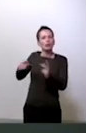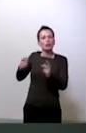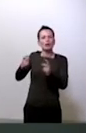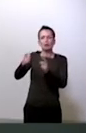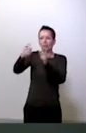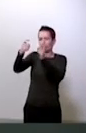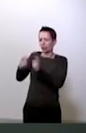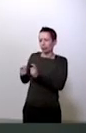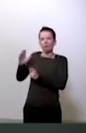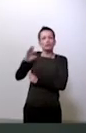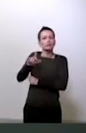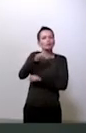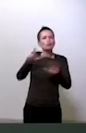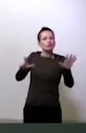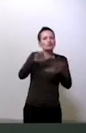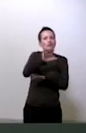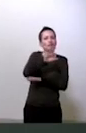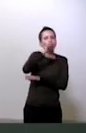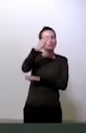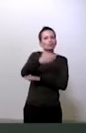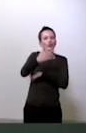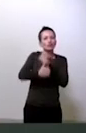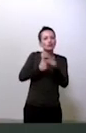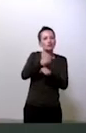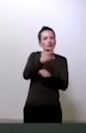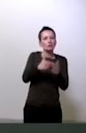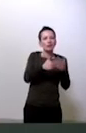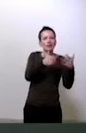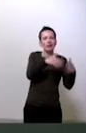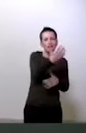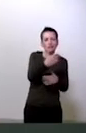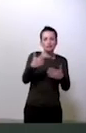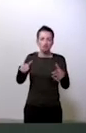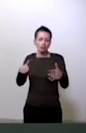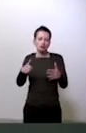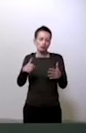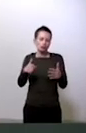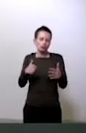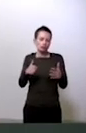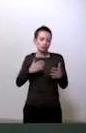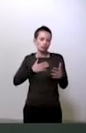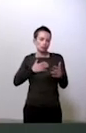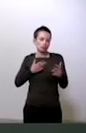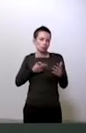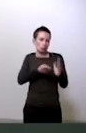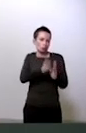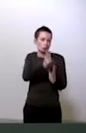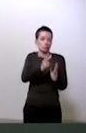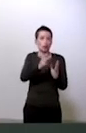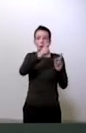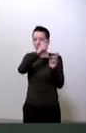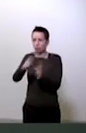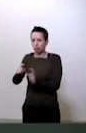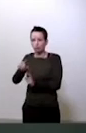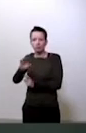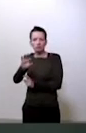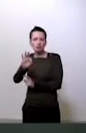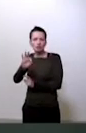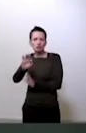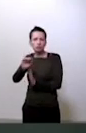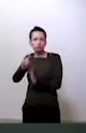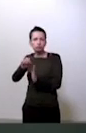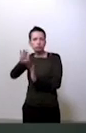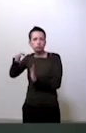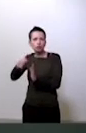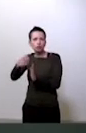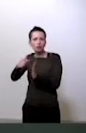de 75% environ sur les années 2015-2016, donc un peu plus que notre chiffre, à un peu moins de 50% en 2020.